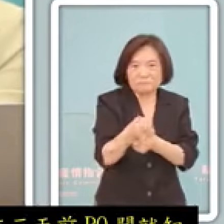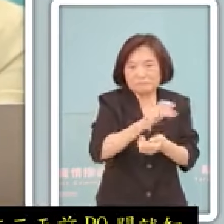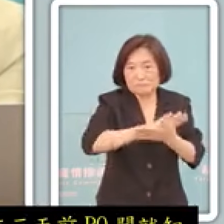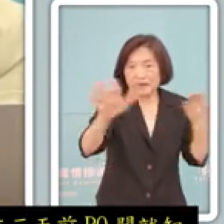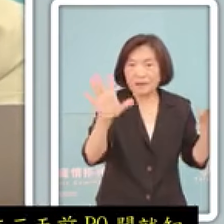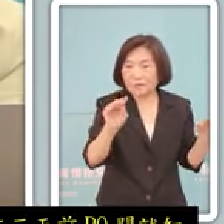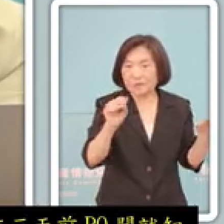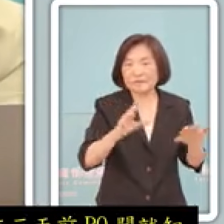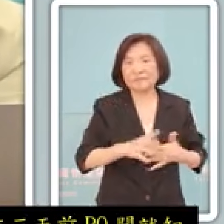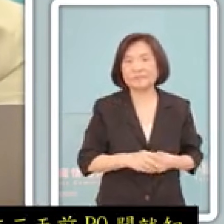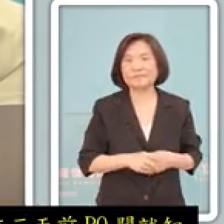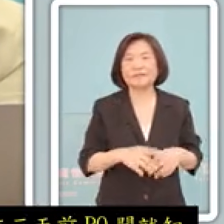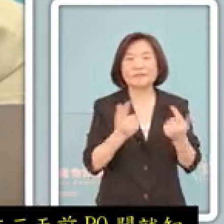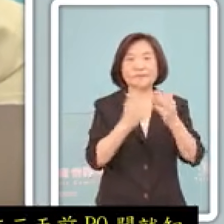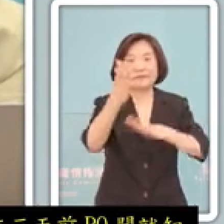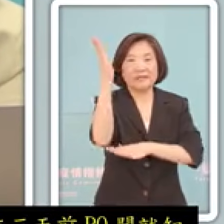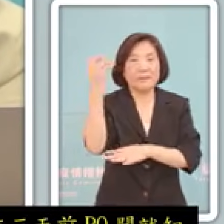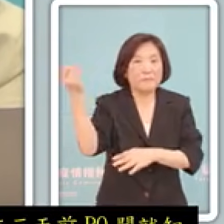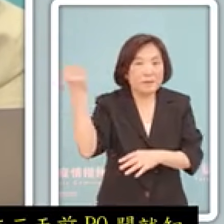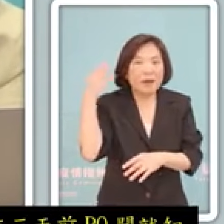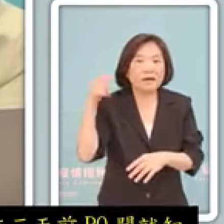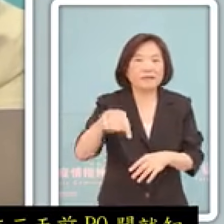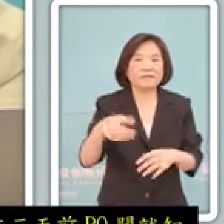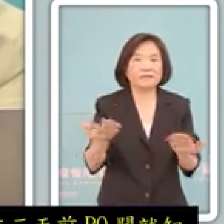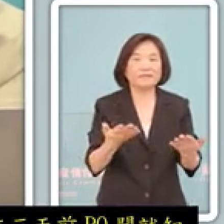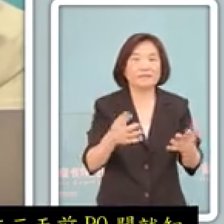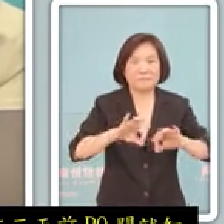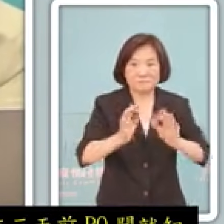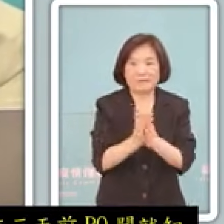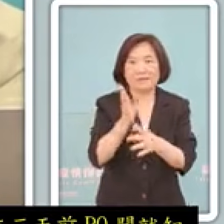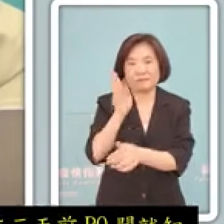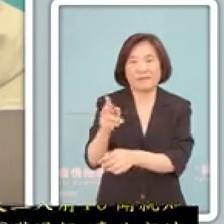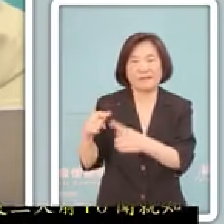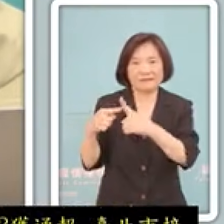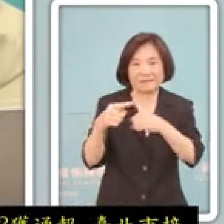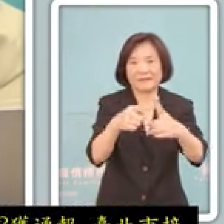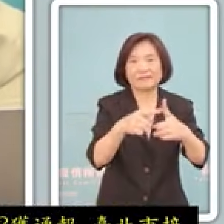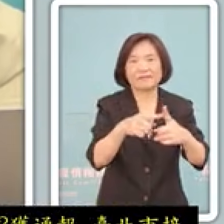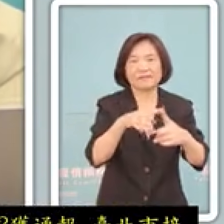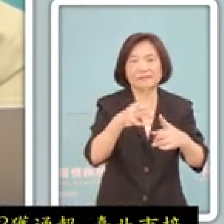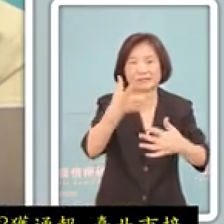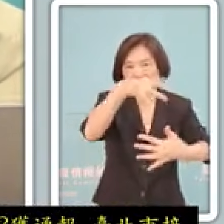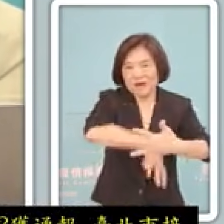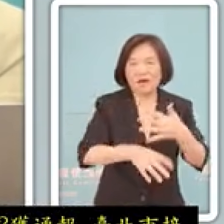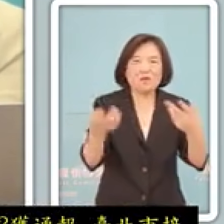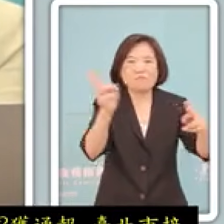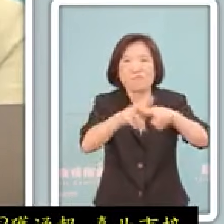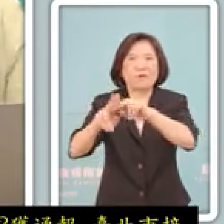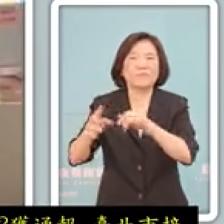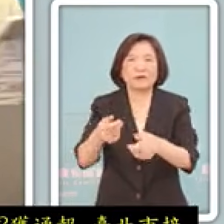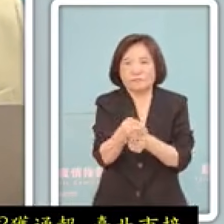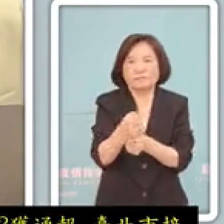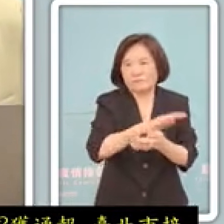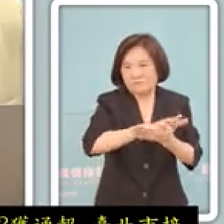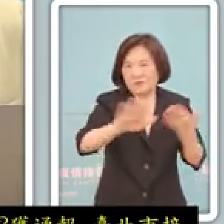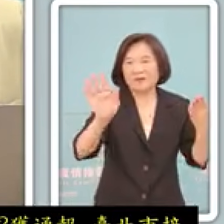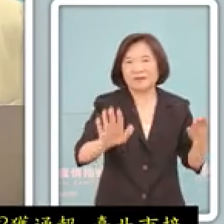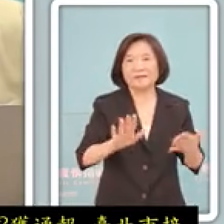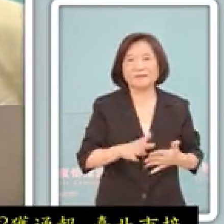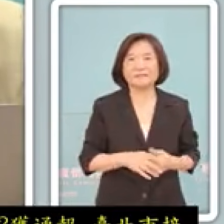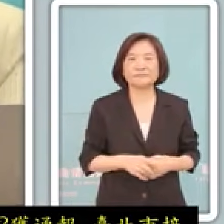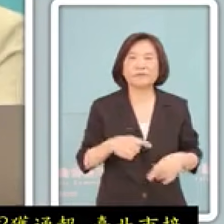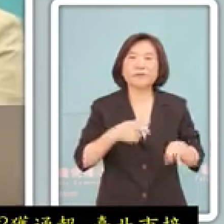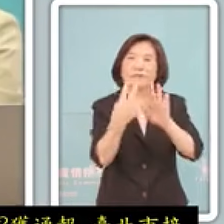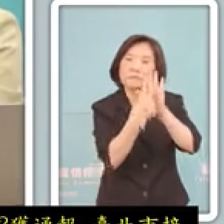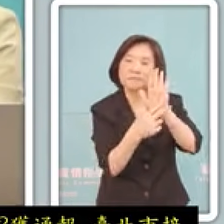其实台北市政府在接到这样子的通知的时候，马上就进行了框列、封摊还有消毒的动作。怎么说呢，我